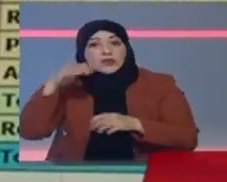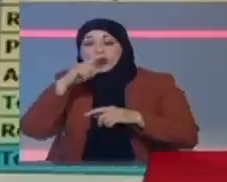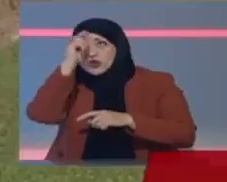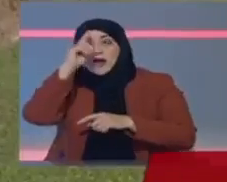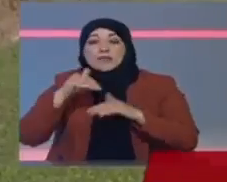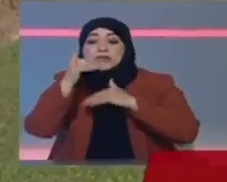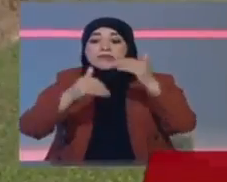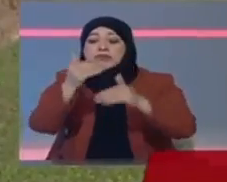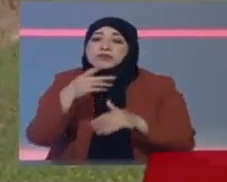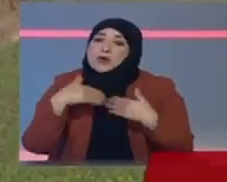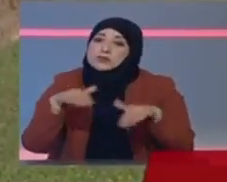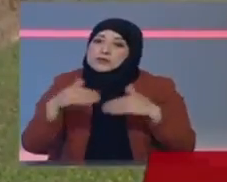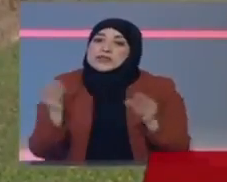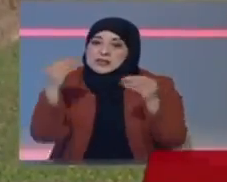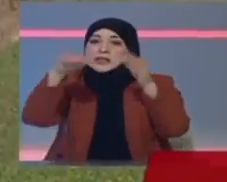الايام